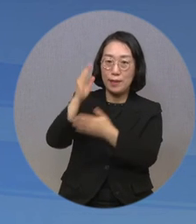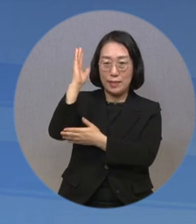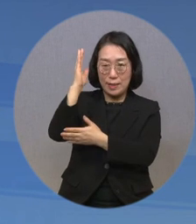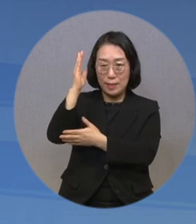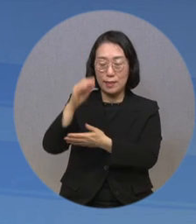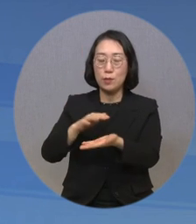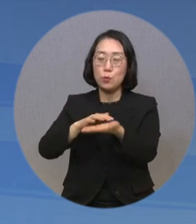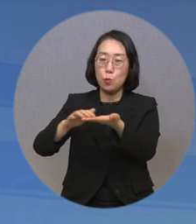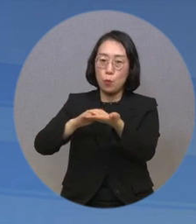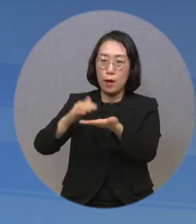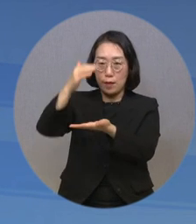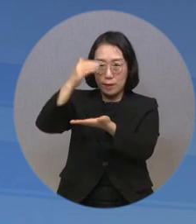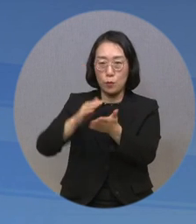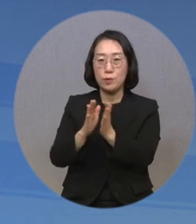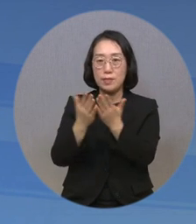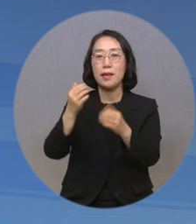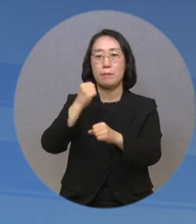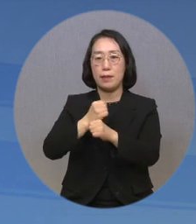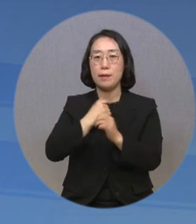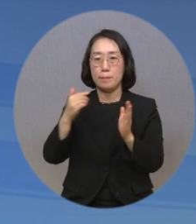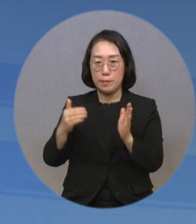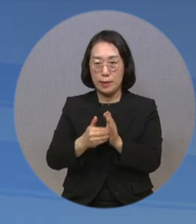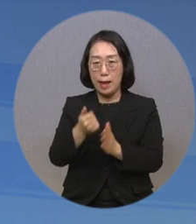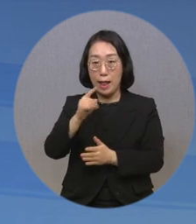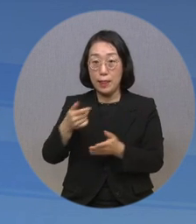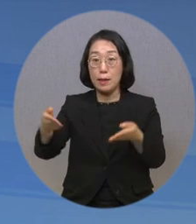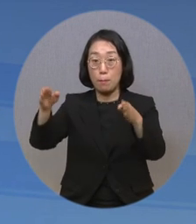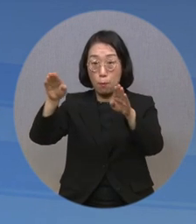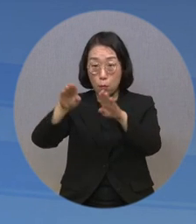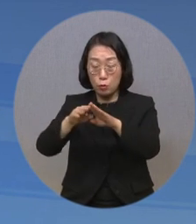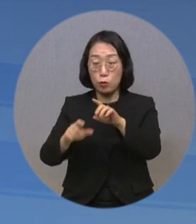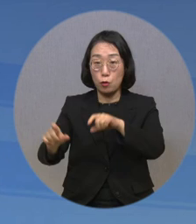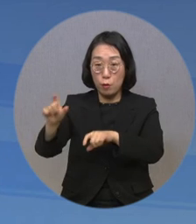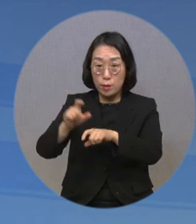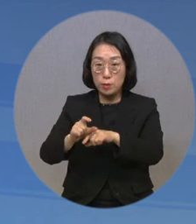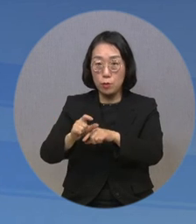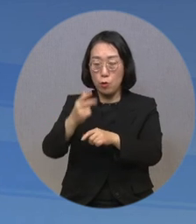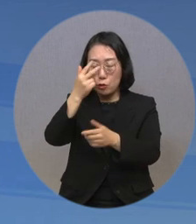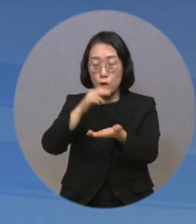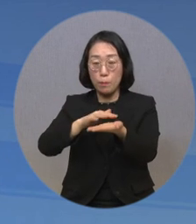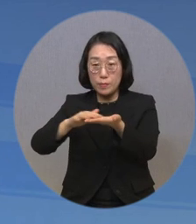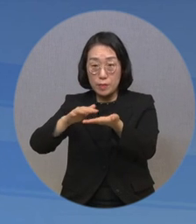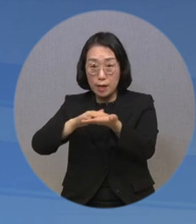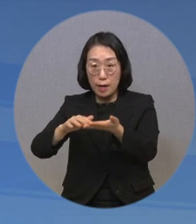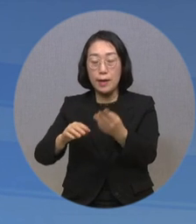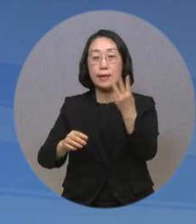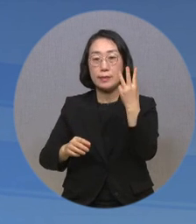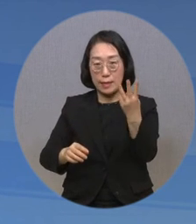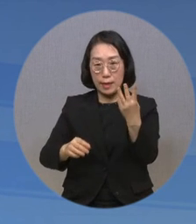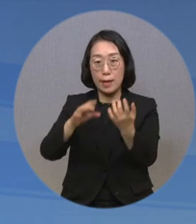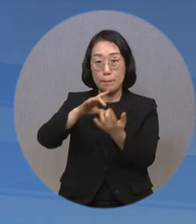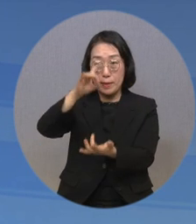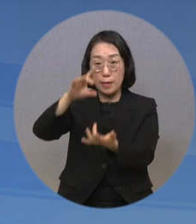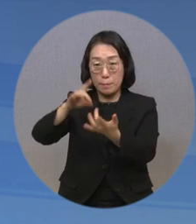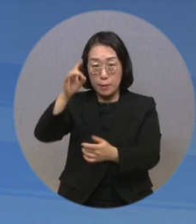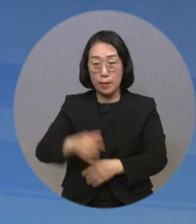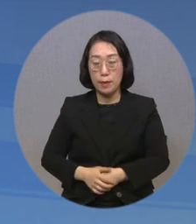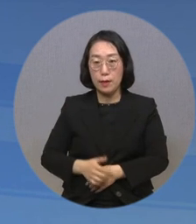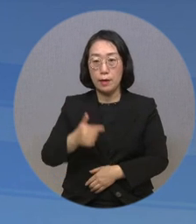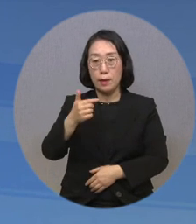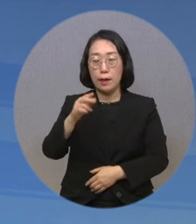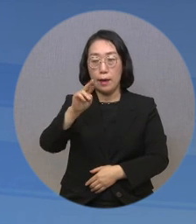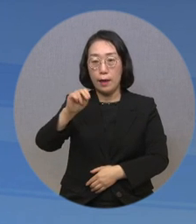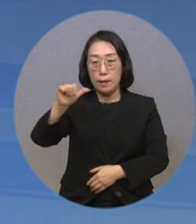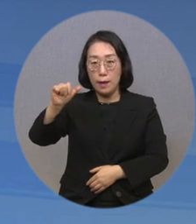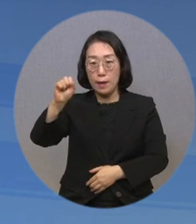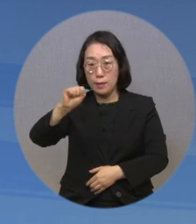모음집을 발간했습니다. 한림원은 이를 포함한 점자 촉각 도서 3종을 선정하고 나사와의 협의를